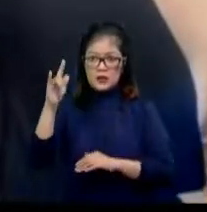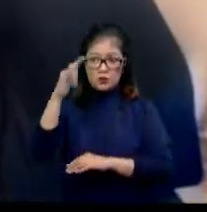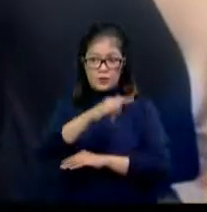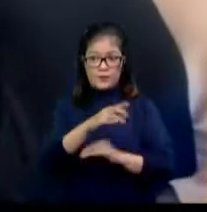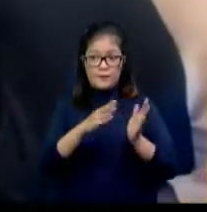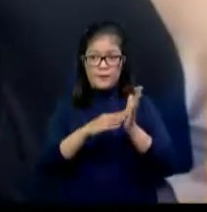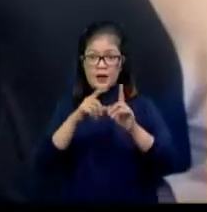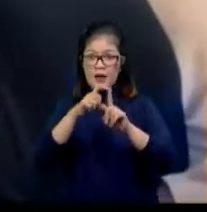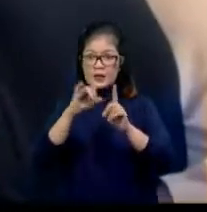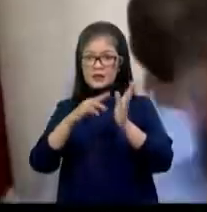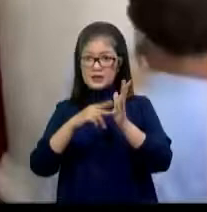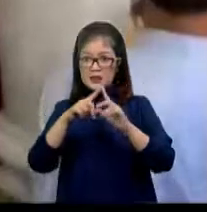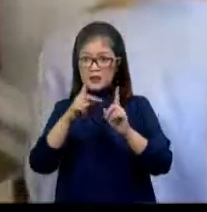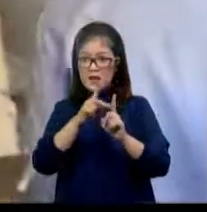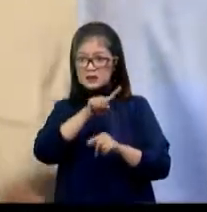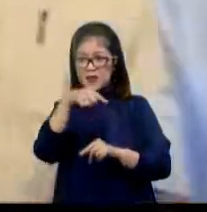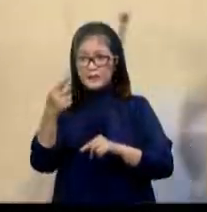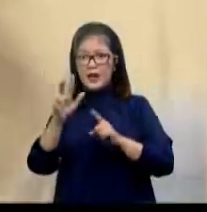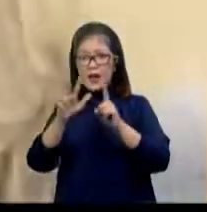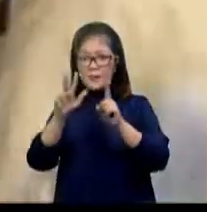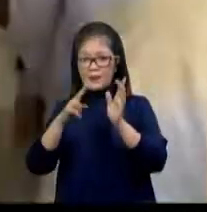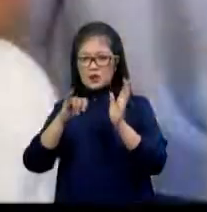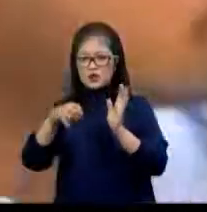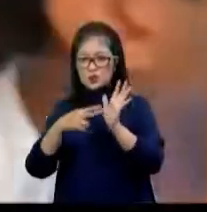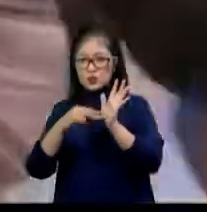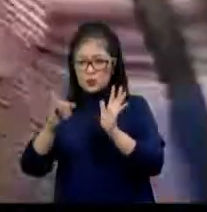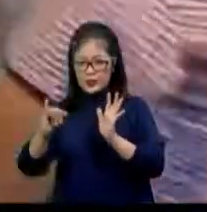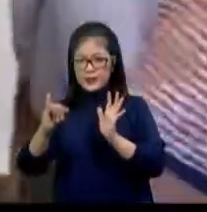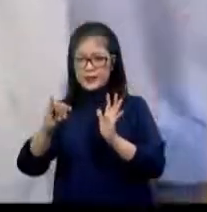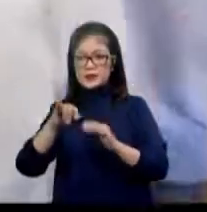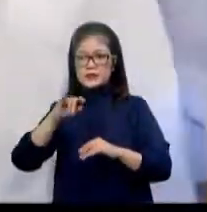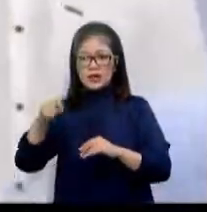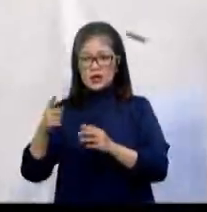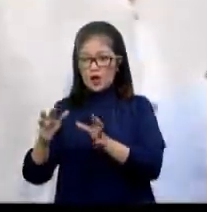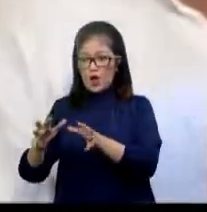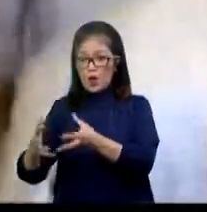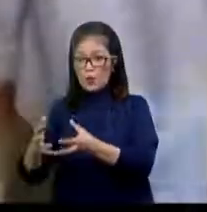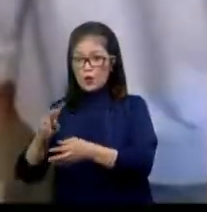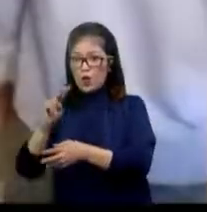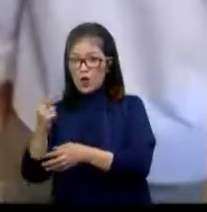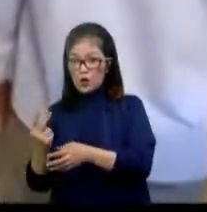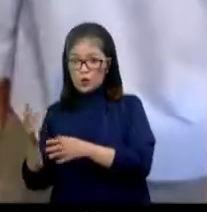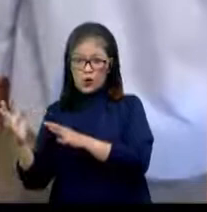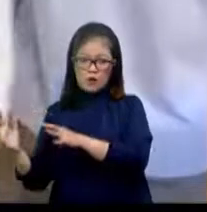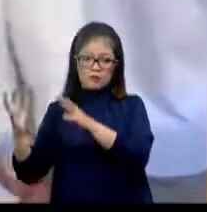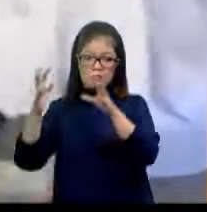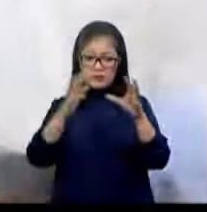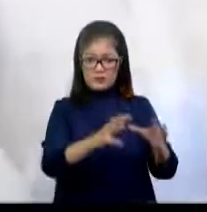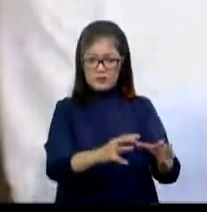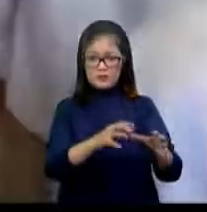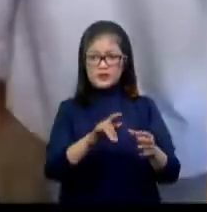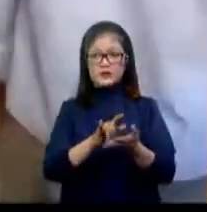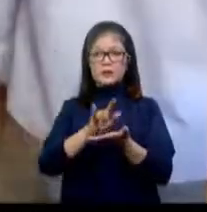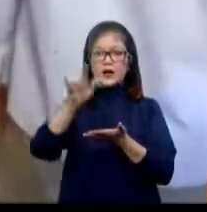Saudi hingga 18 Juni mendatang. Kemudian akan disusul jemaah calon haji gelombang kedua yang akan diterbangkan